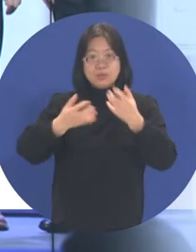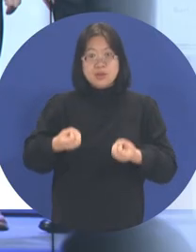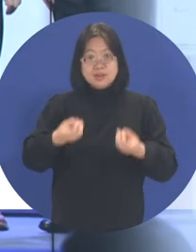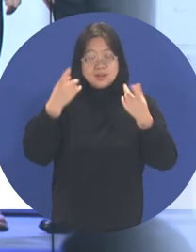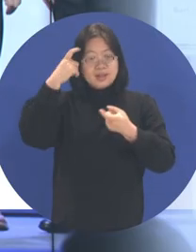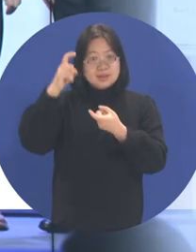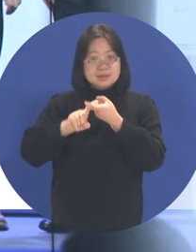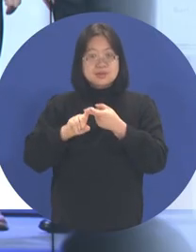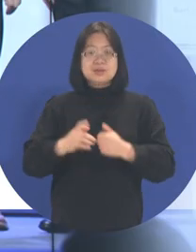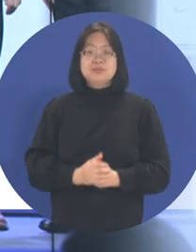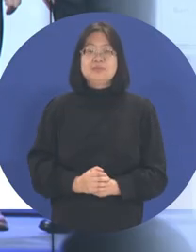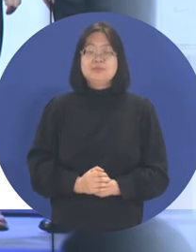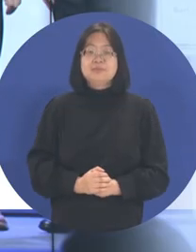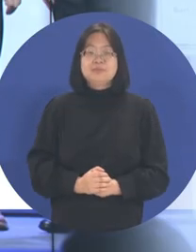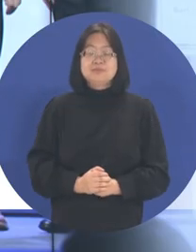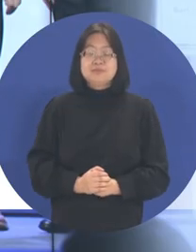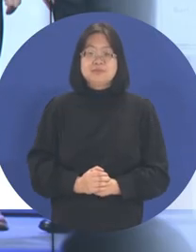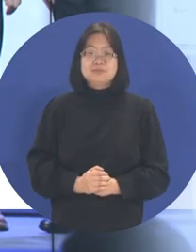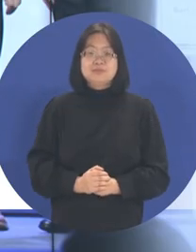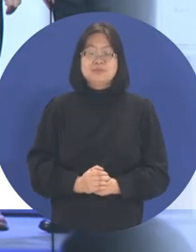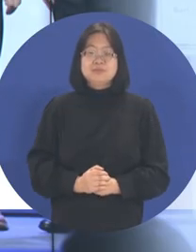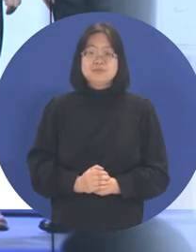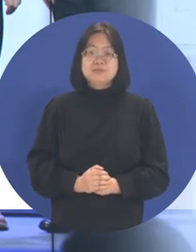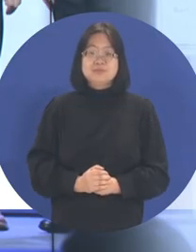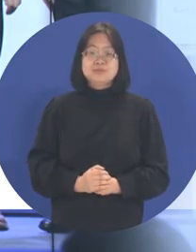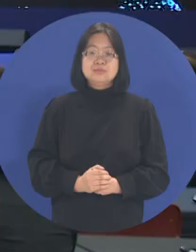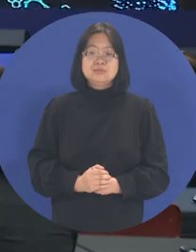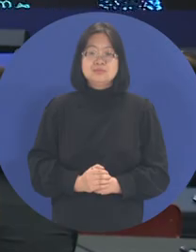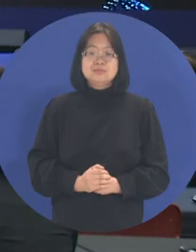눈길을 끌었는데요. 이슬비 기자가 취재했습니다.